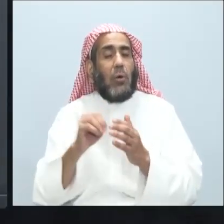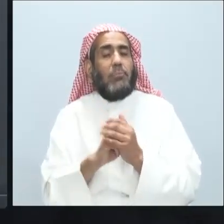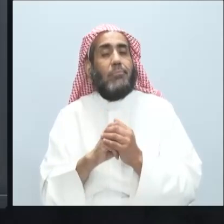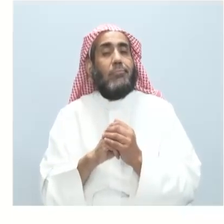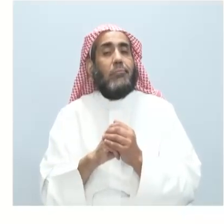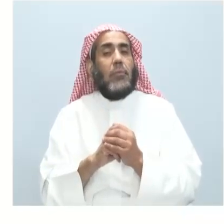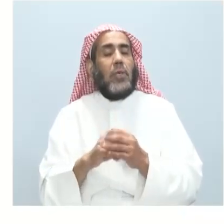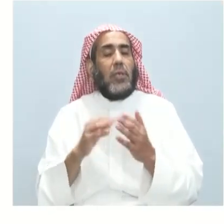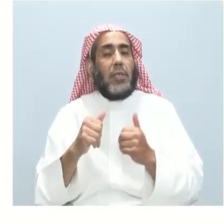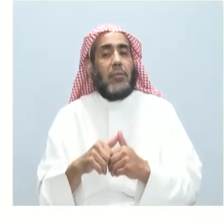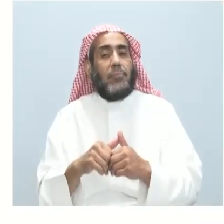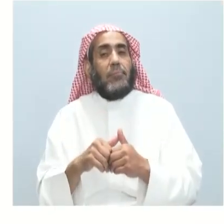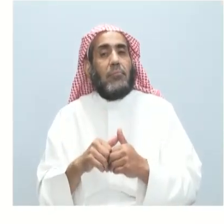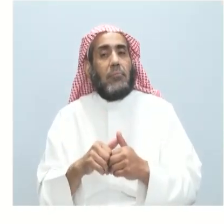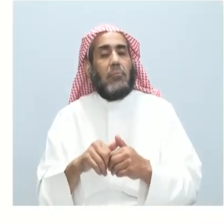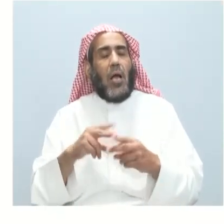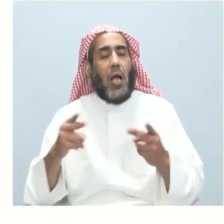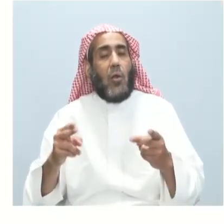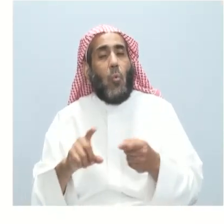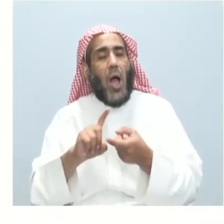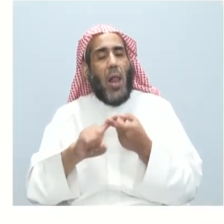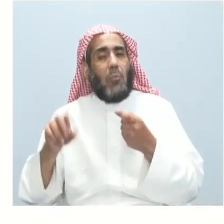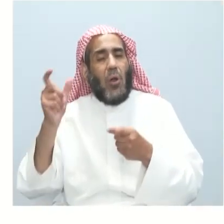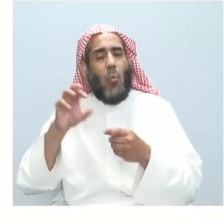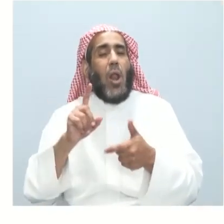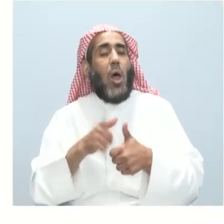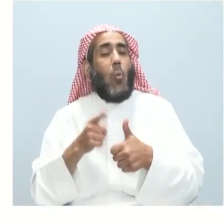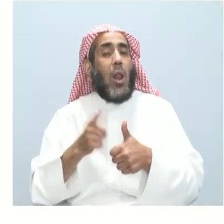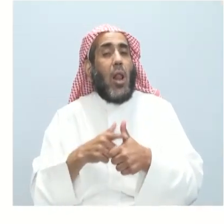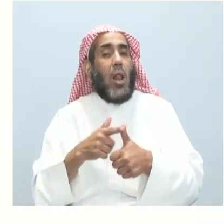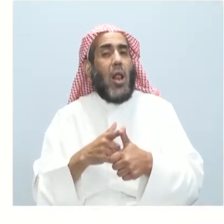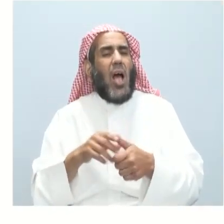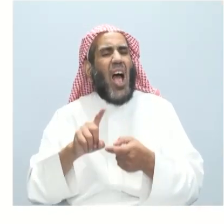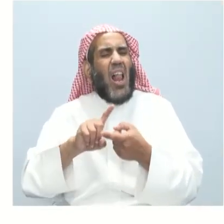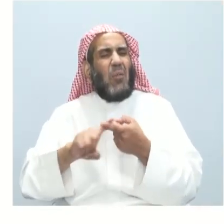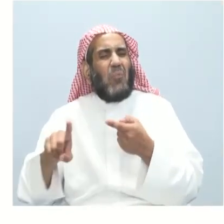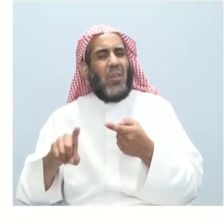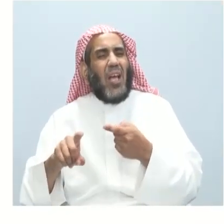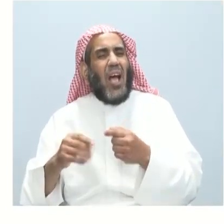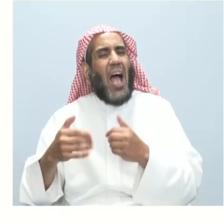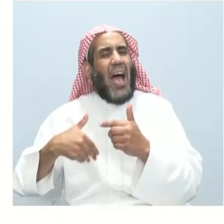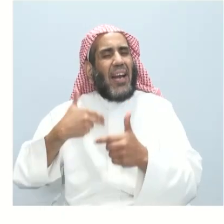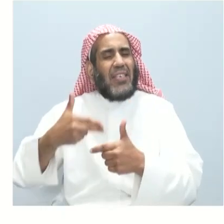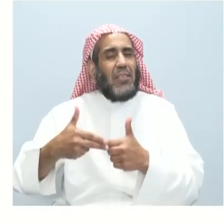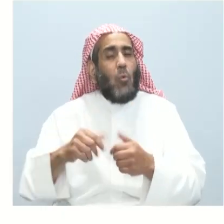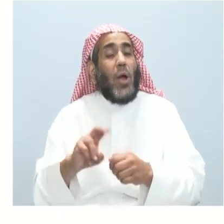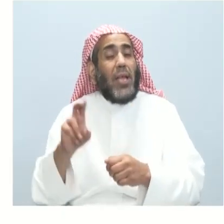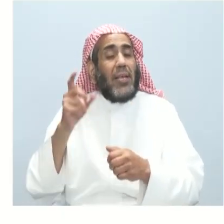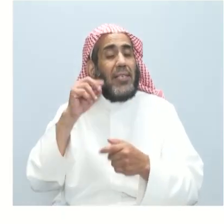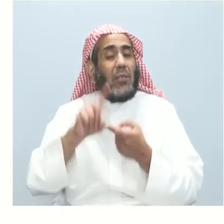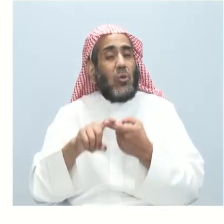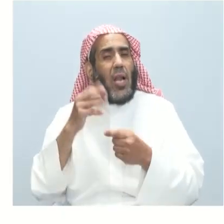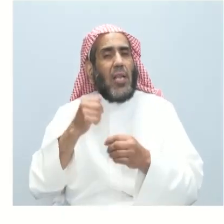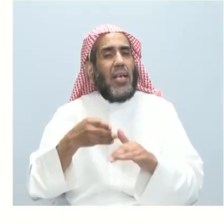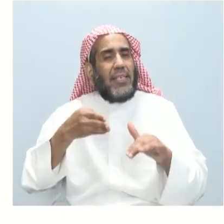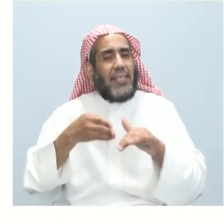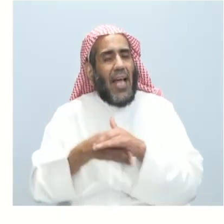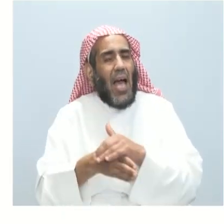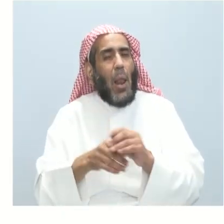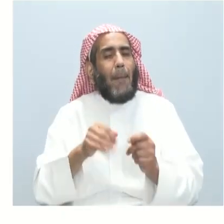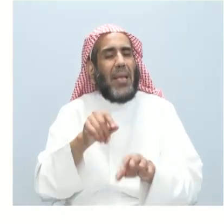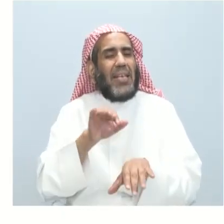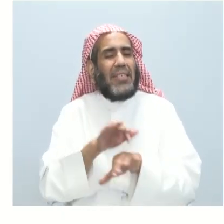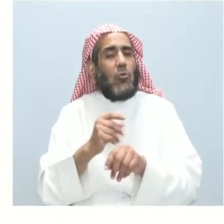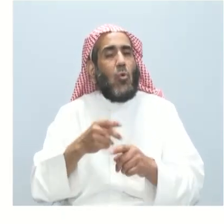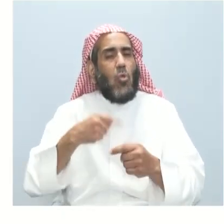هنا ناتي الى انواع المطلقات النوع الاول المطلقه الرجعيه وهي الزوجه التي دخل بها الزوج